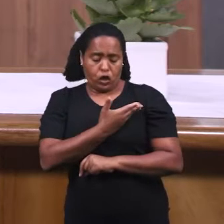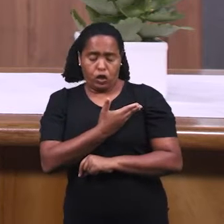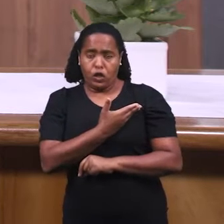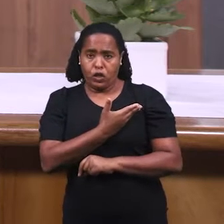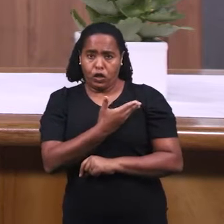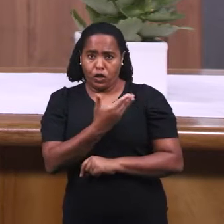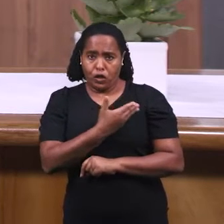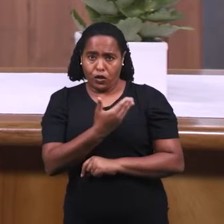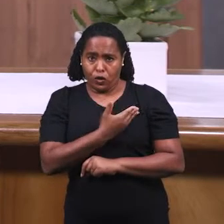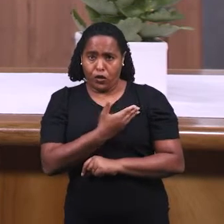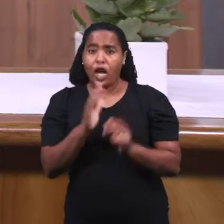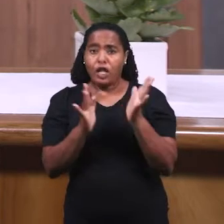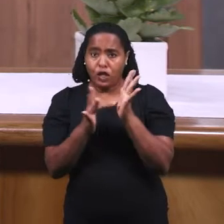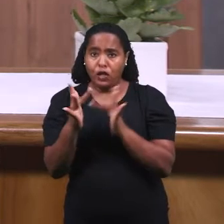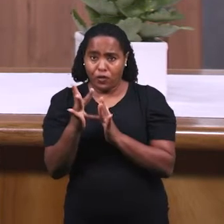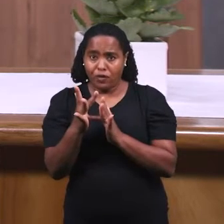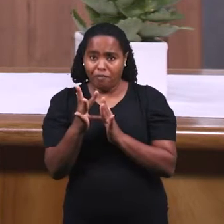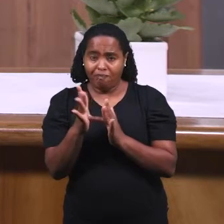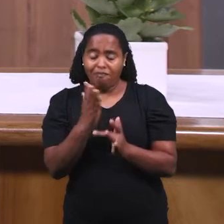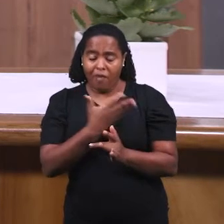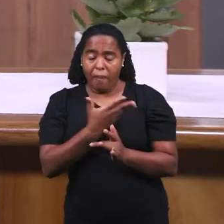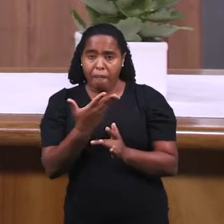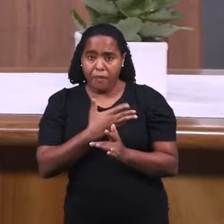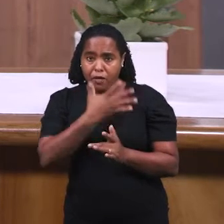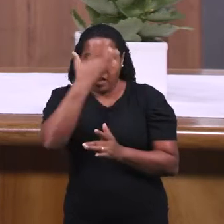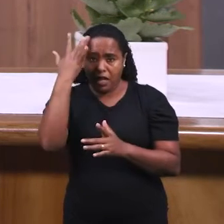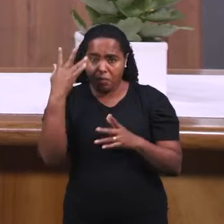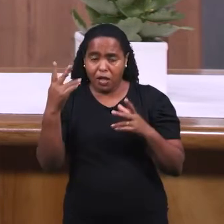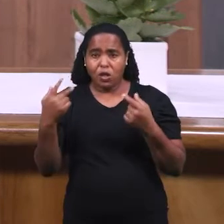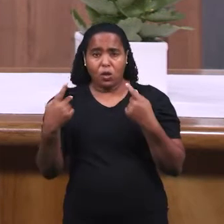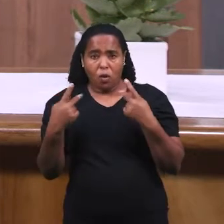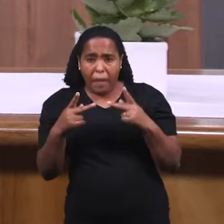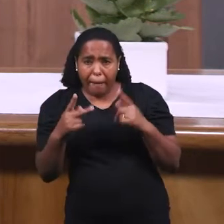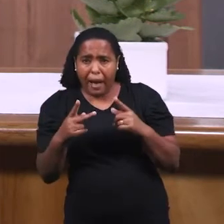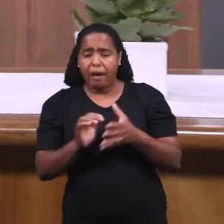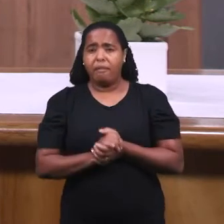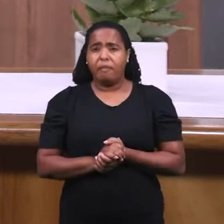грешников. Он был другом грешникам.